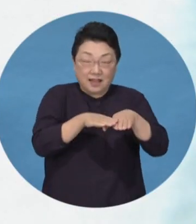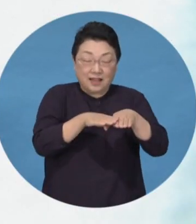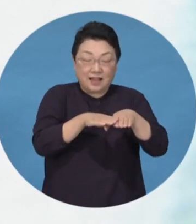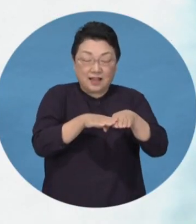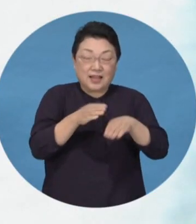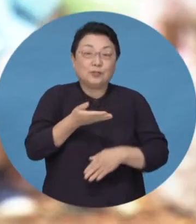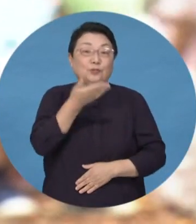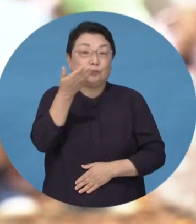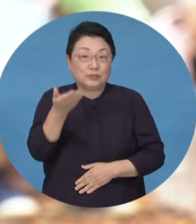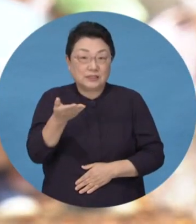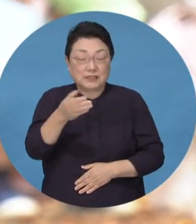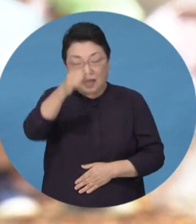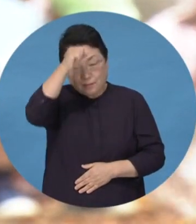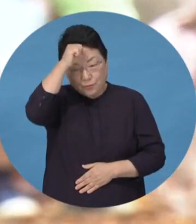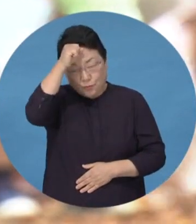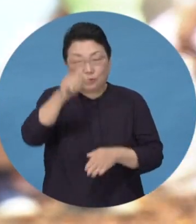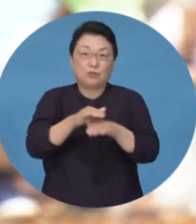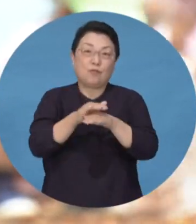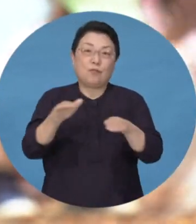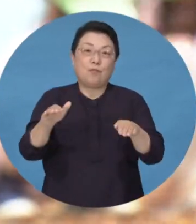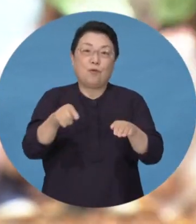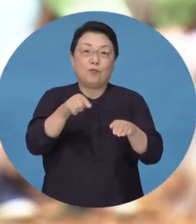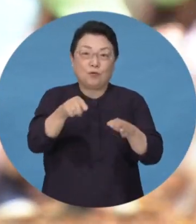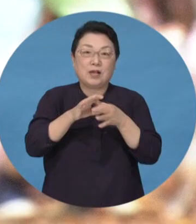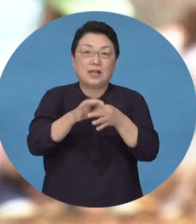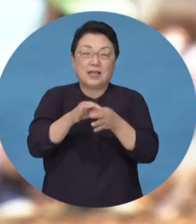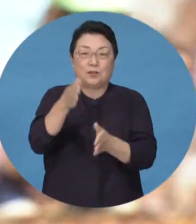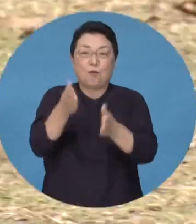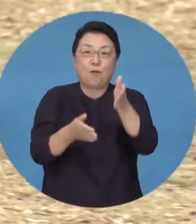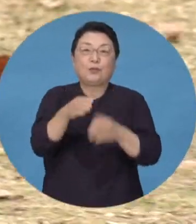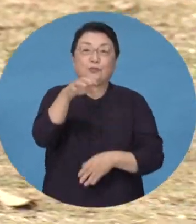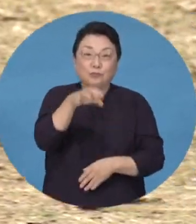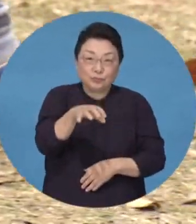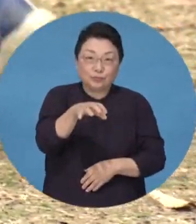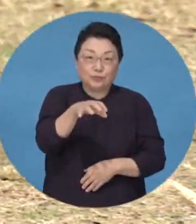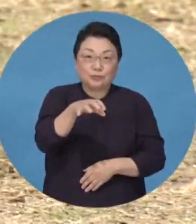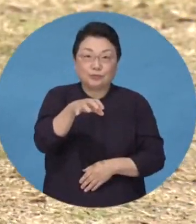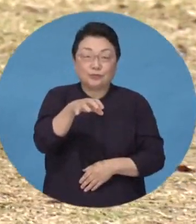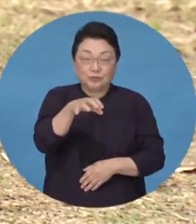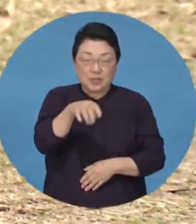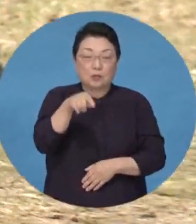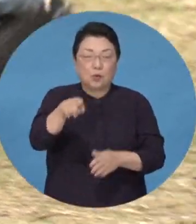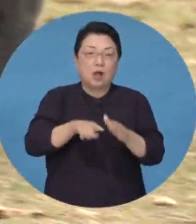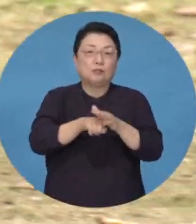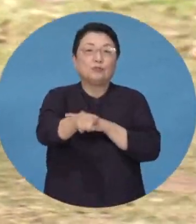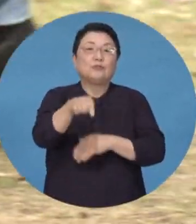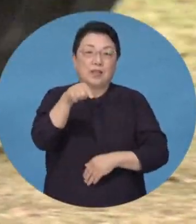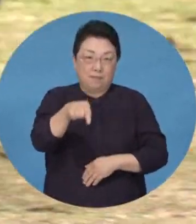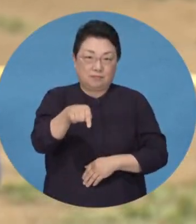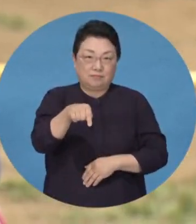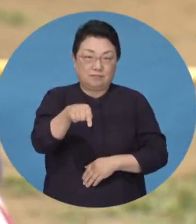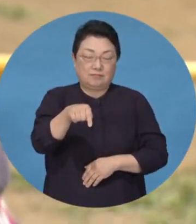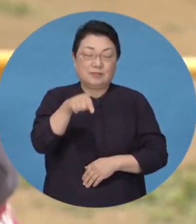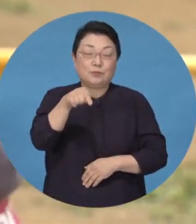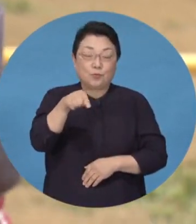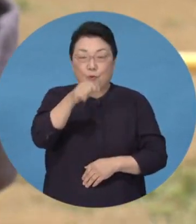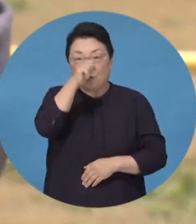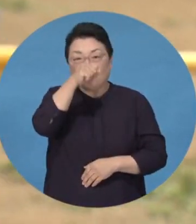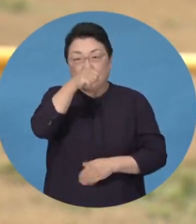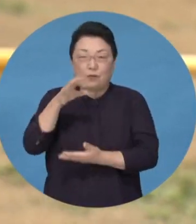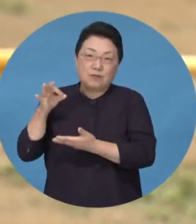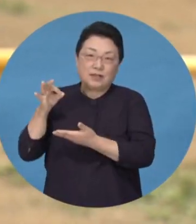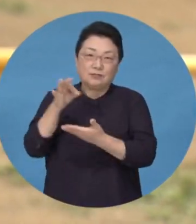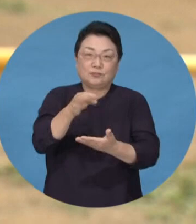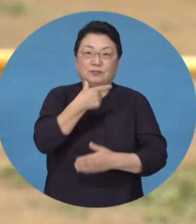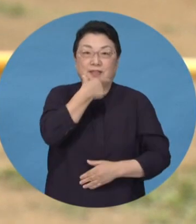さらにはその病児病後児保育これはの山梨県大変進んでおりますのでこの良さは維持し